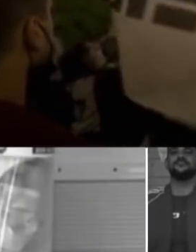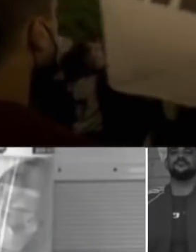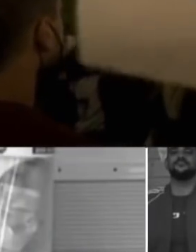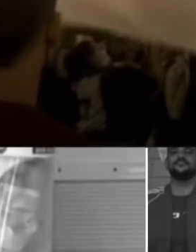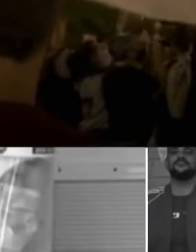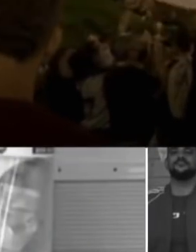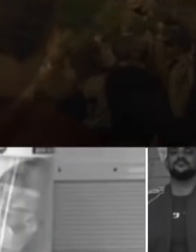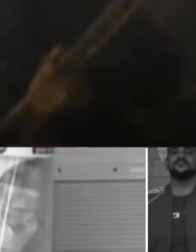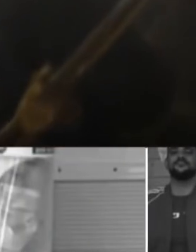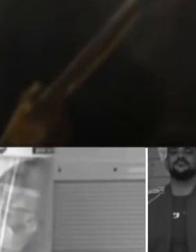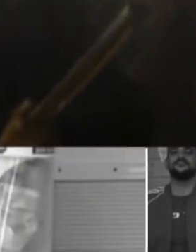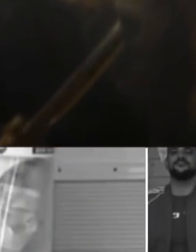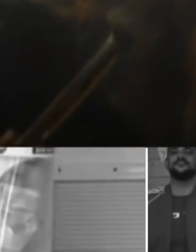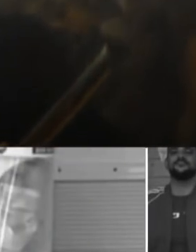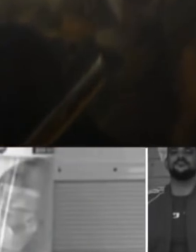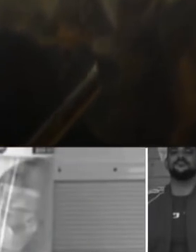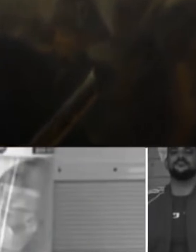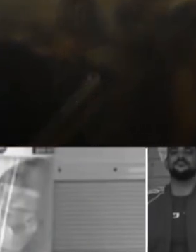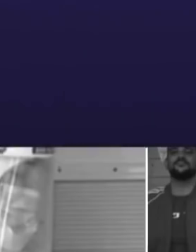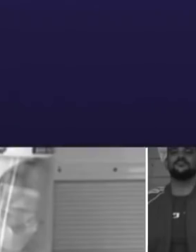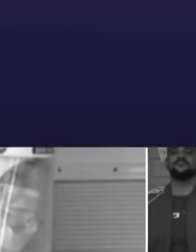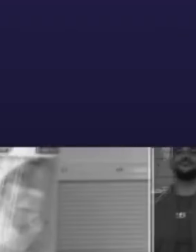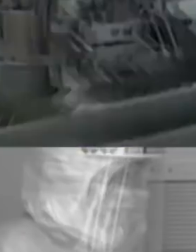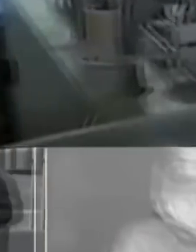ועד המנורה בכנסת, מה הציצים עושים לנו?